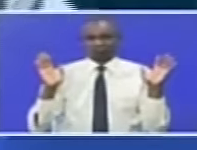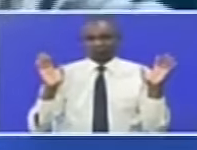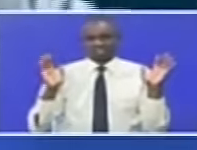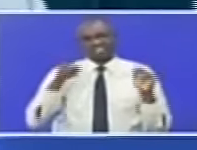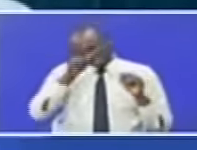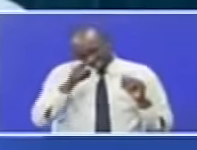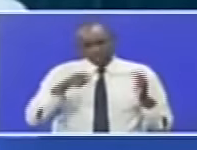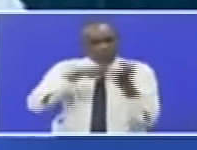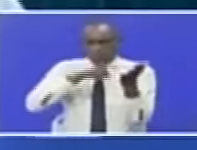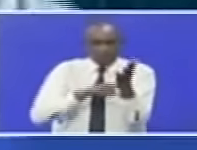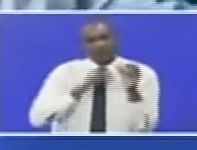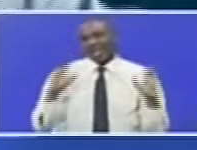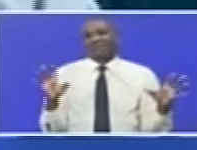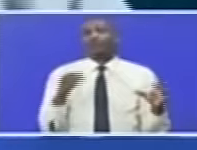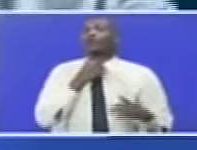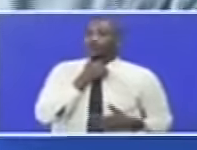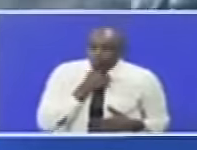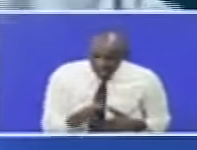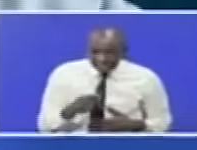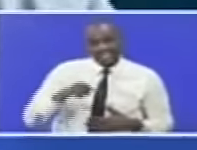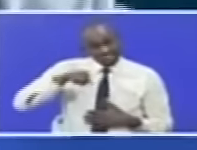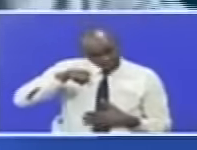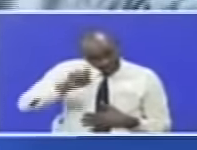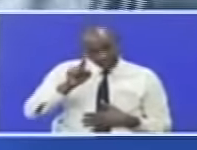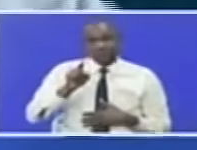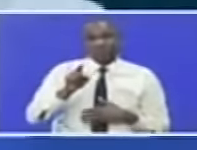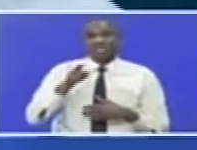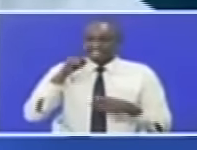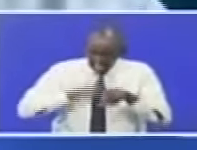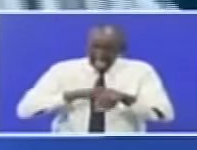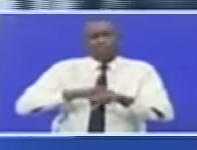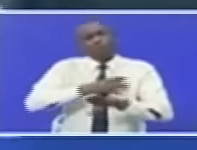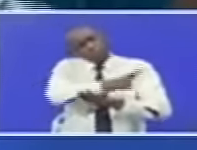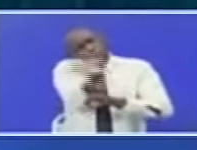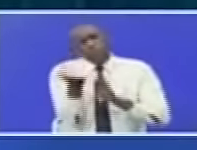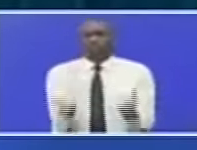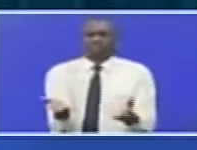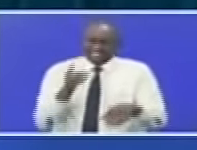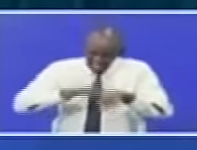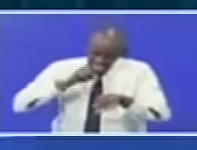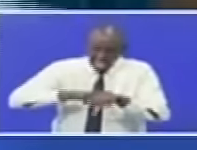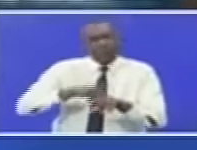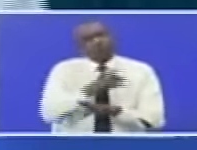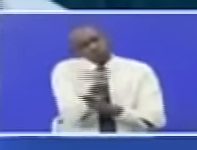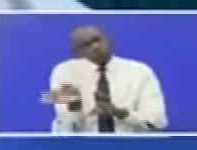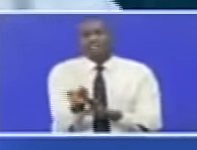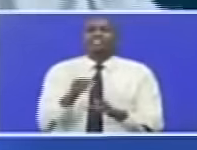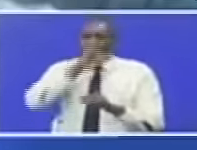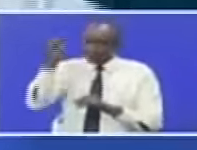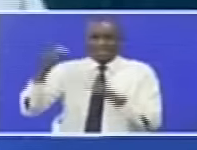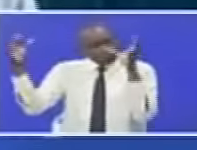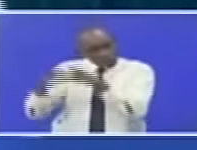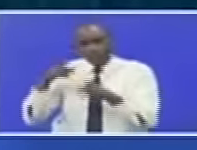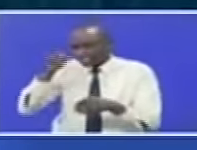Kama Shari tataka tu Maan yake Muda anoma nambie jubil wache Mambo ya